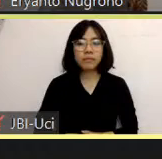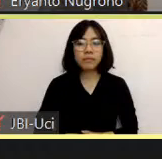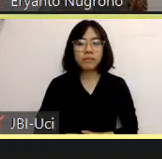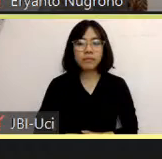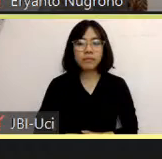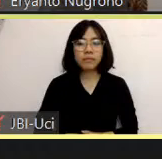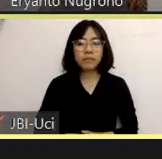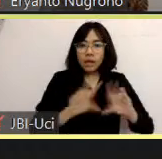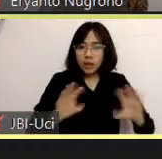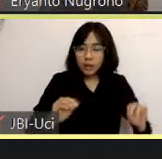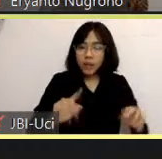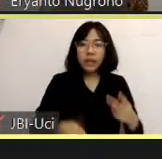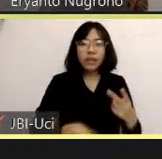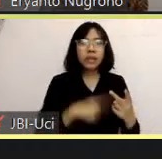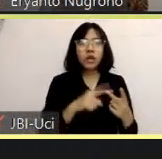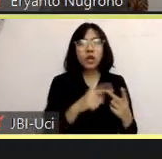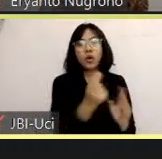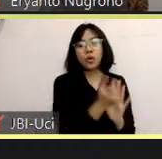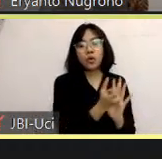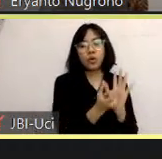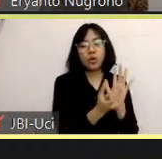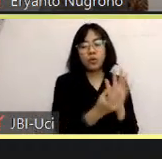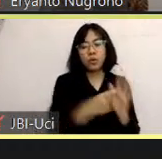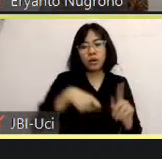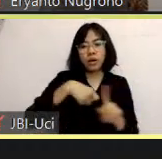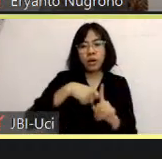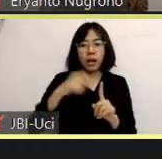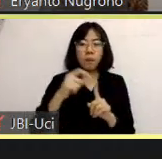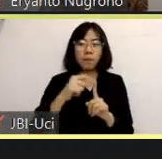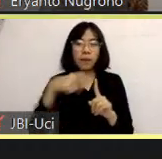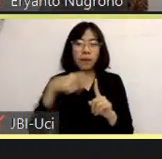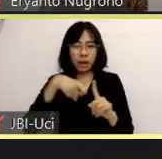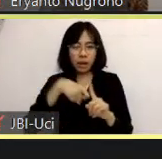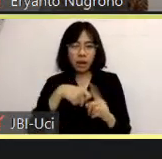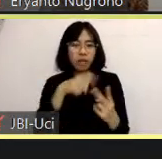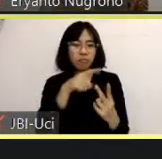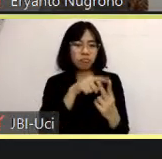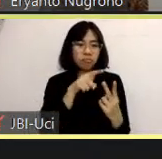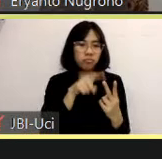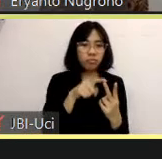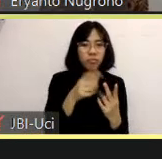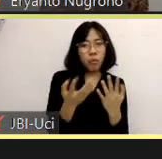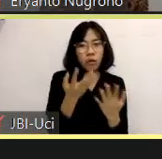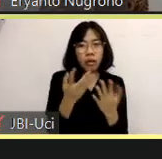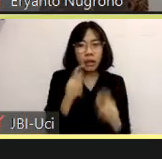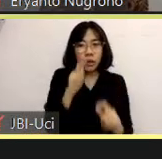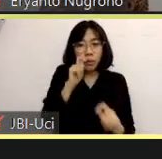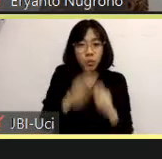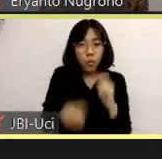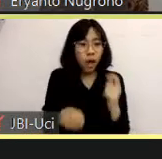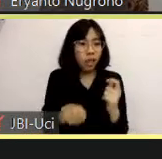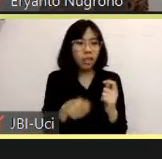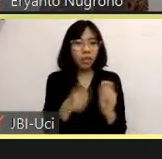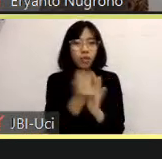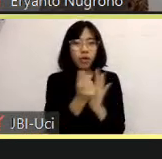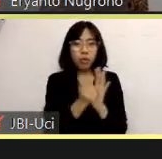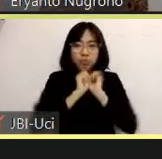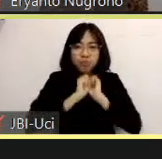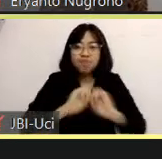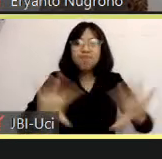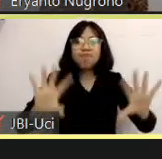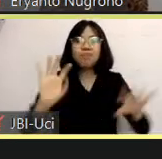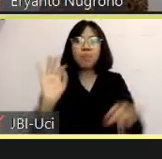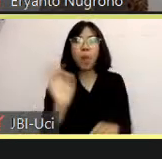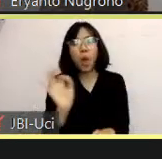atau perundang-undangan yang mungkin belum diumumkan, belum dirancang akan berlaku ke